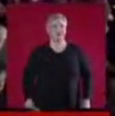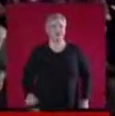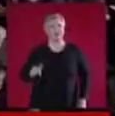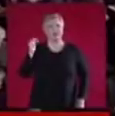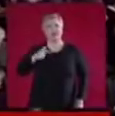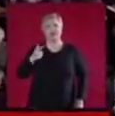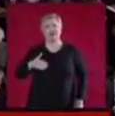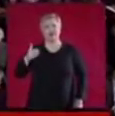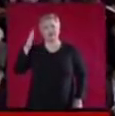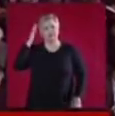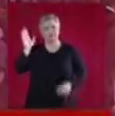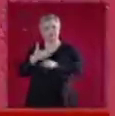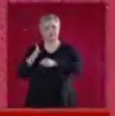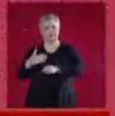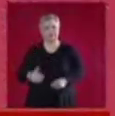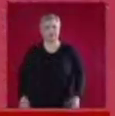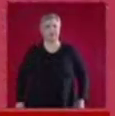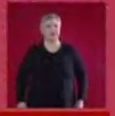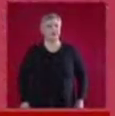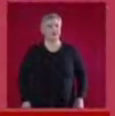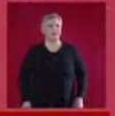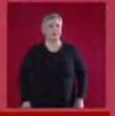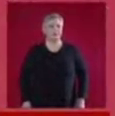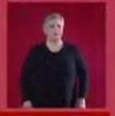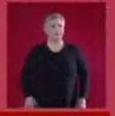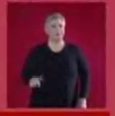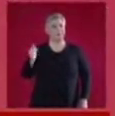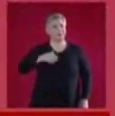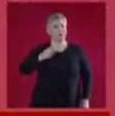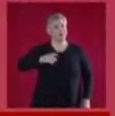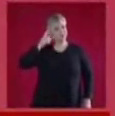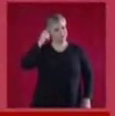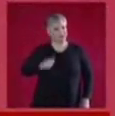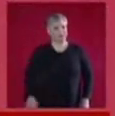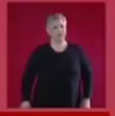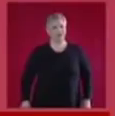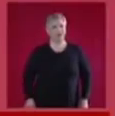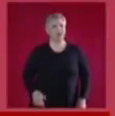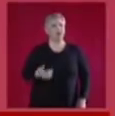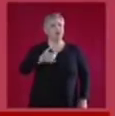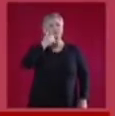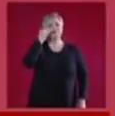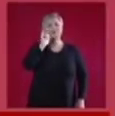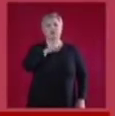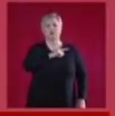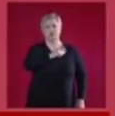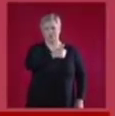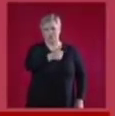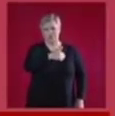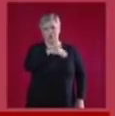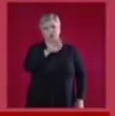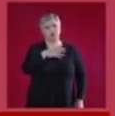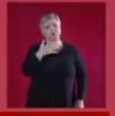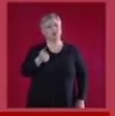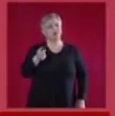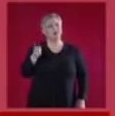συγκυβερνήσουν αλλά θετικές ειδήσεις θα έχουμε κ αλλού για δείτε τις τελευταίες εξελίξεις